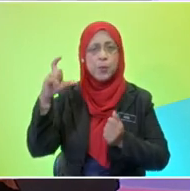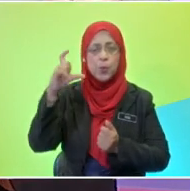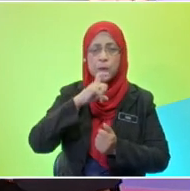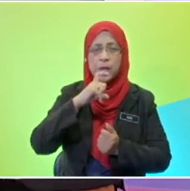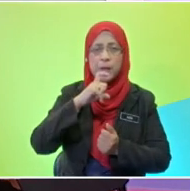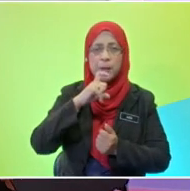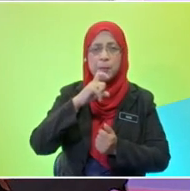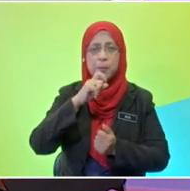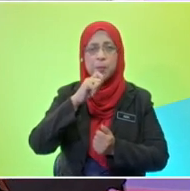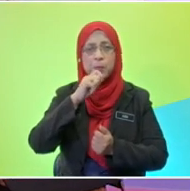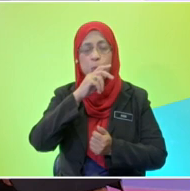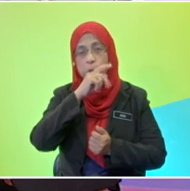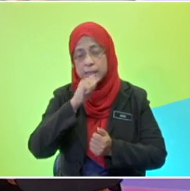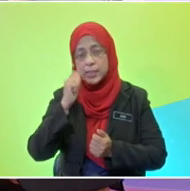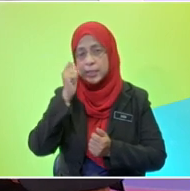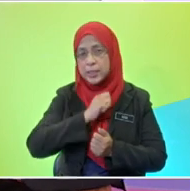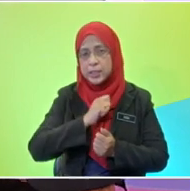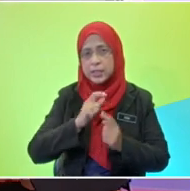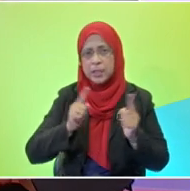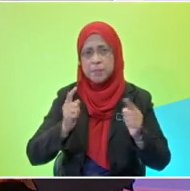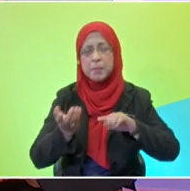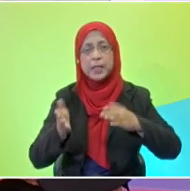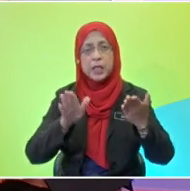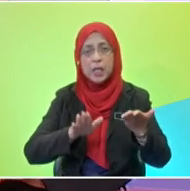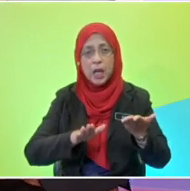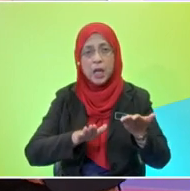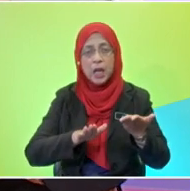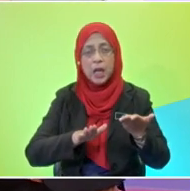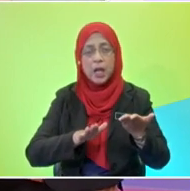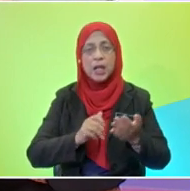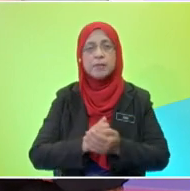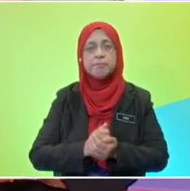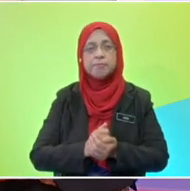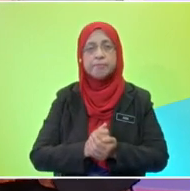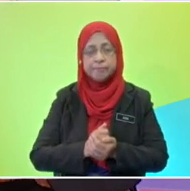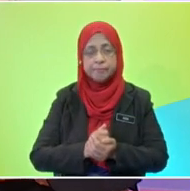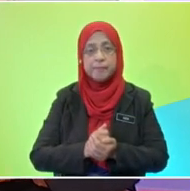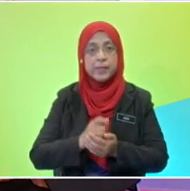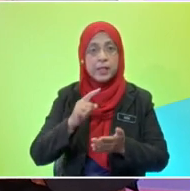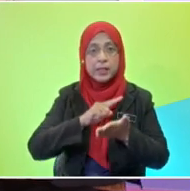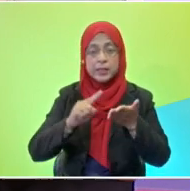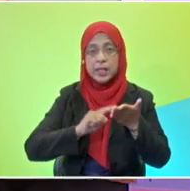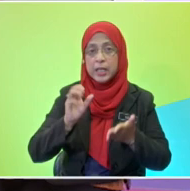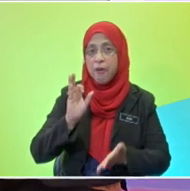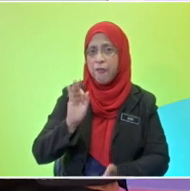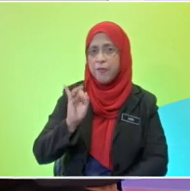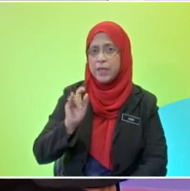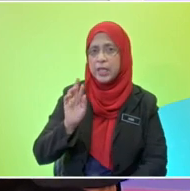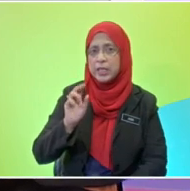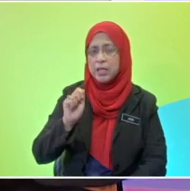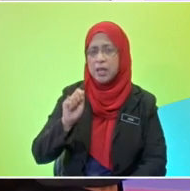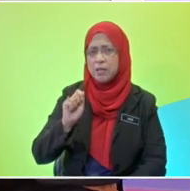kemudian meninggal dunia maka Kenapa zakat fitrahnya ingat ya kita bayar dalam bulan puasa Aduh ya jadi keliru